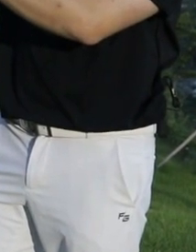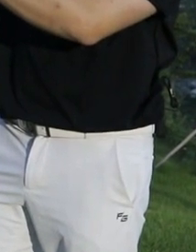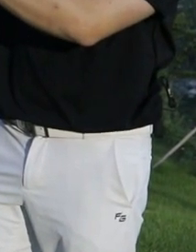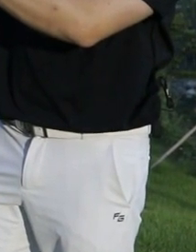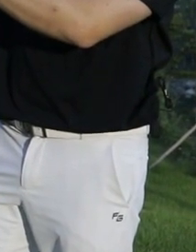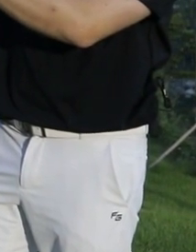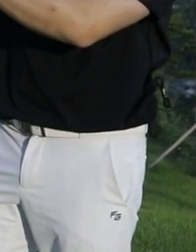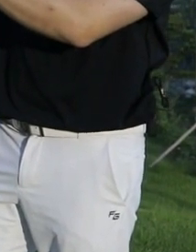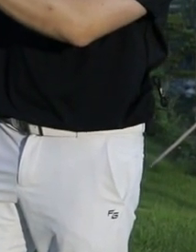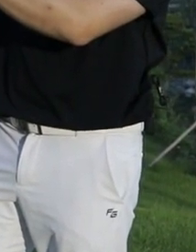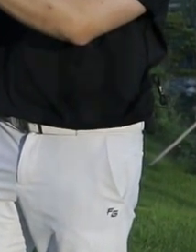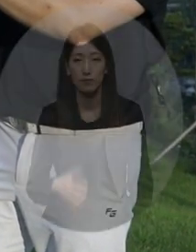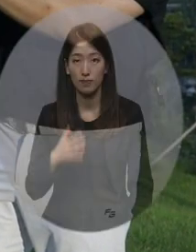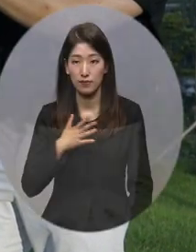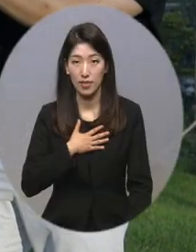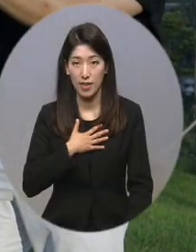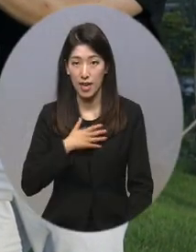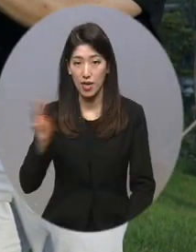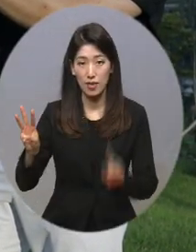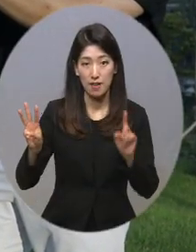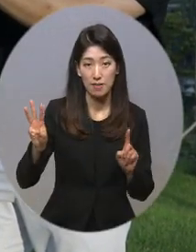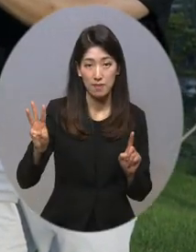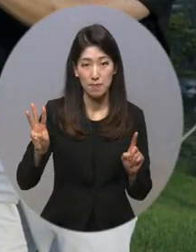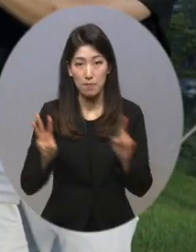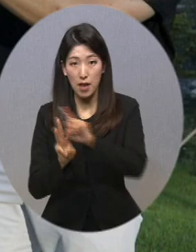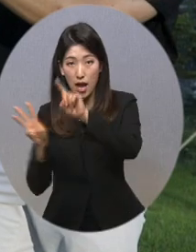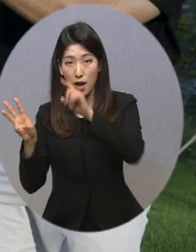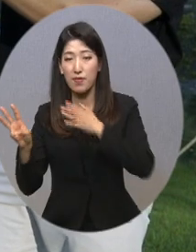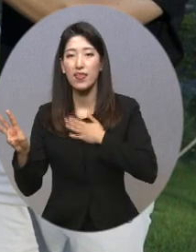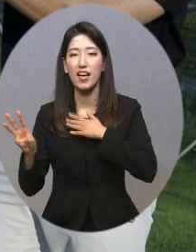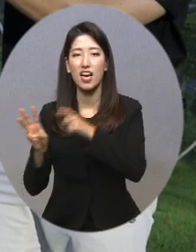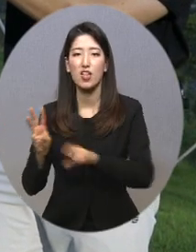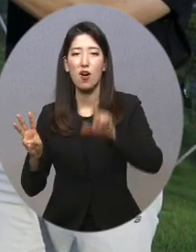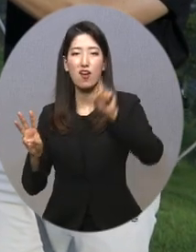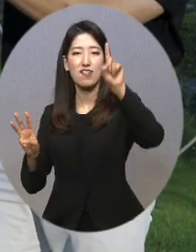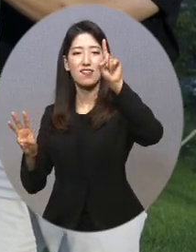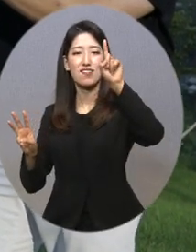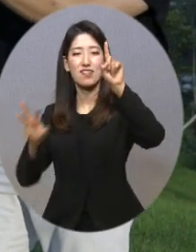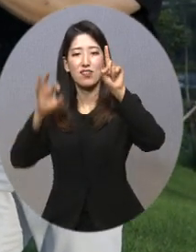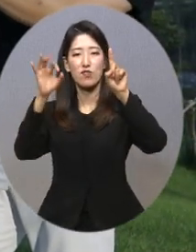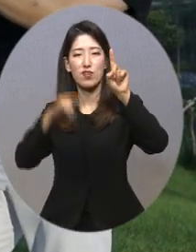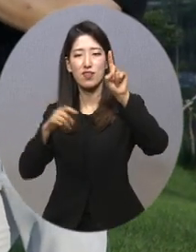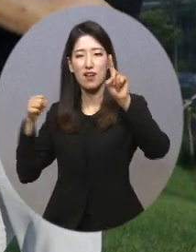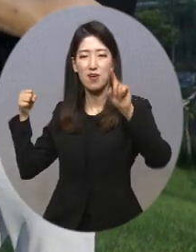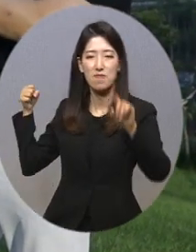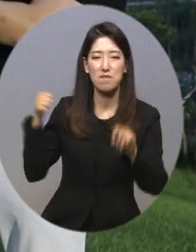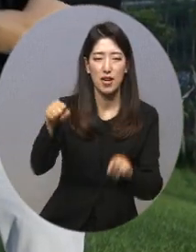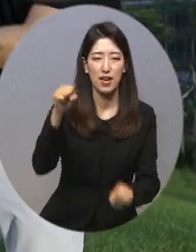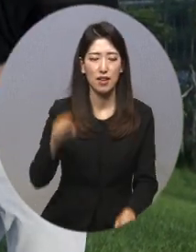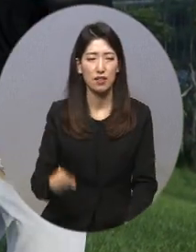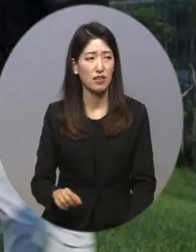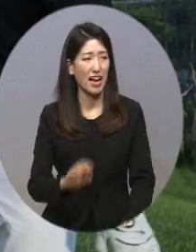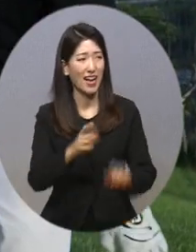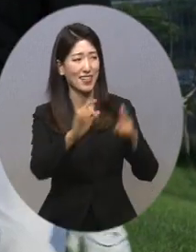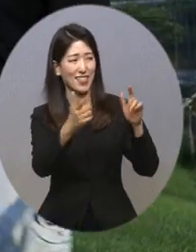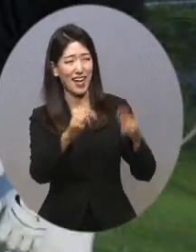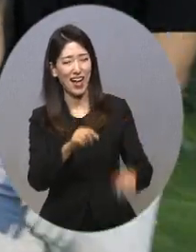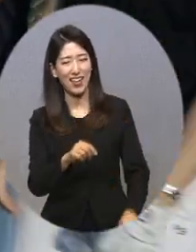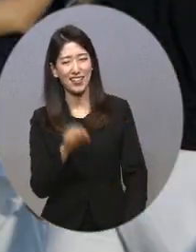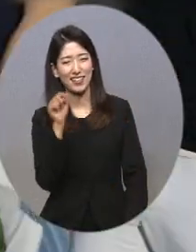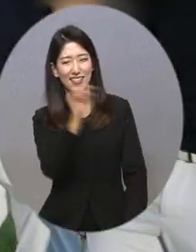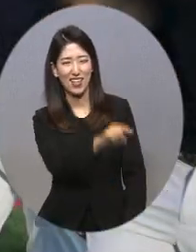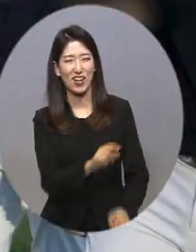내가 여기서 이기면 인플루언서 대표 생명나 그러니까 내가 넘버원이다. 아니야. 그건 아니야.